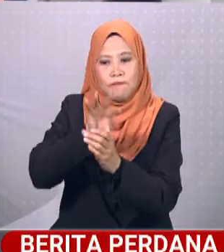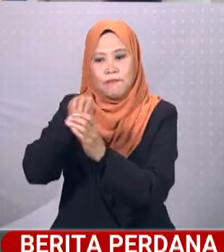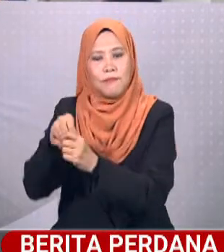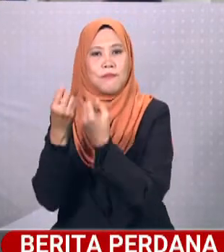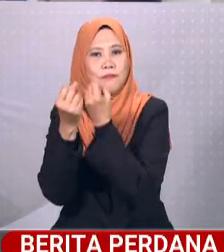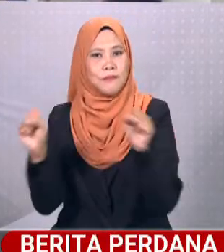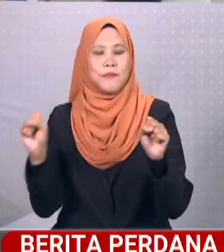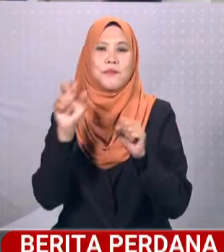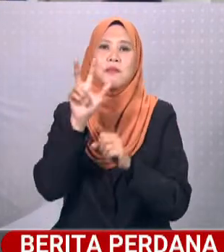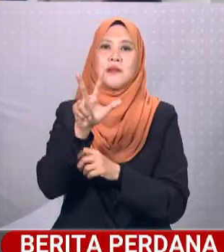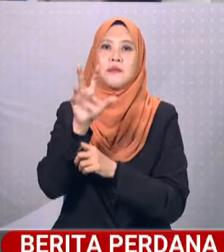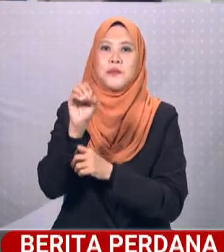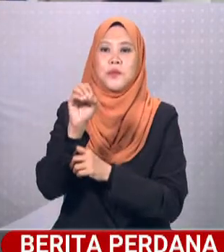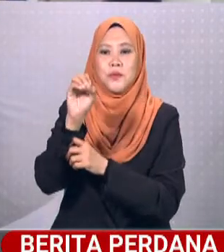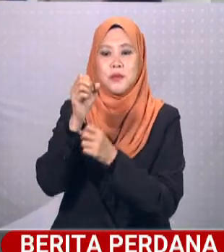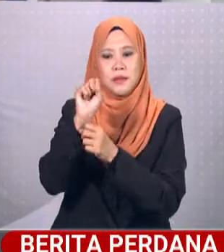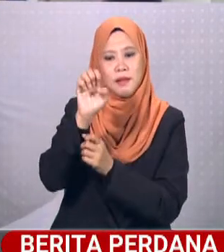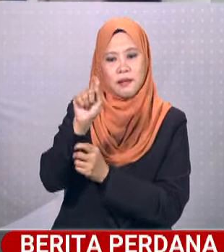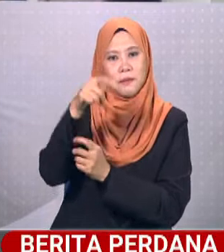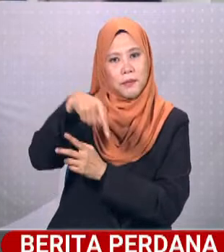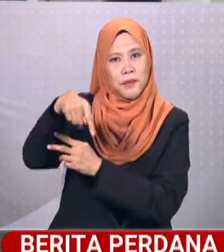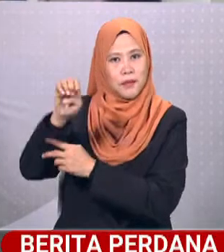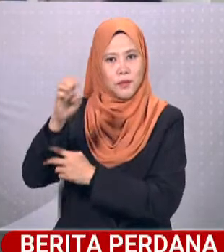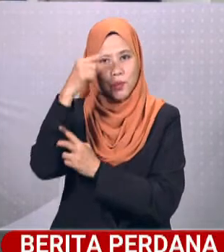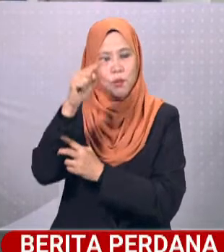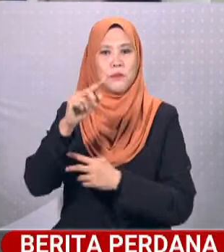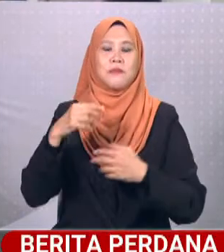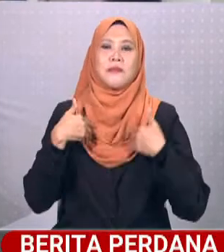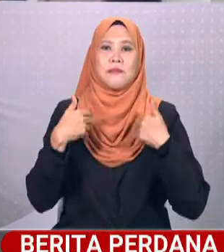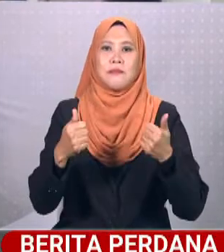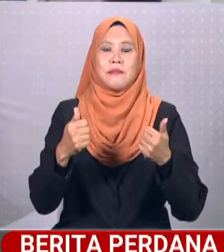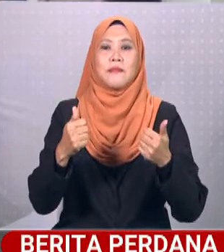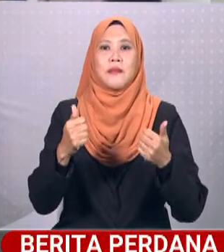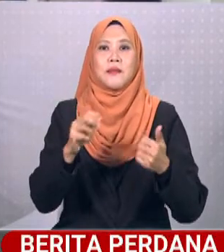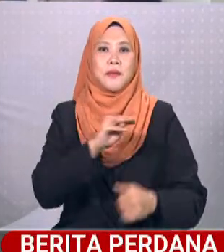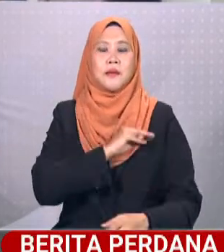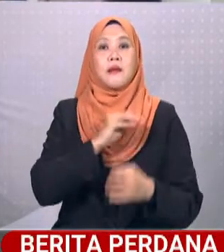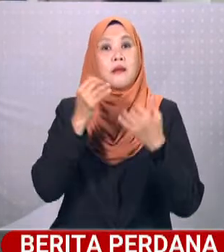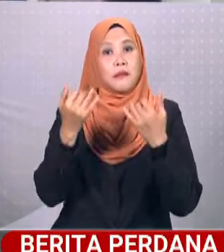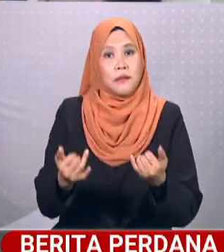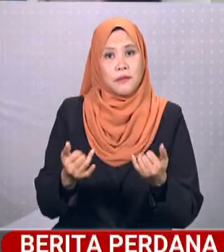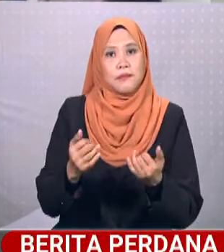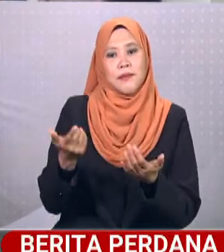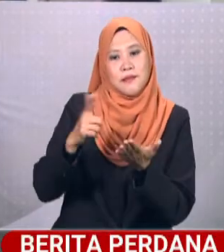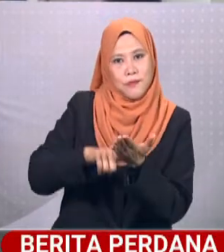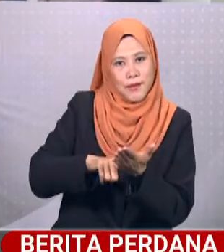menyiapkan 30 set PPE untuk anggota kesihatan Hospital Serdang. Grace Aisyah Kedayan ada